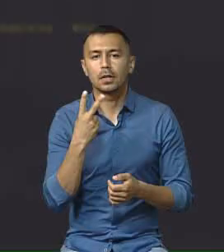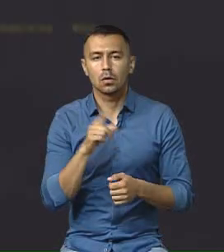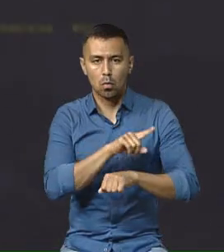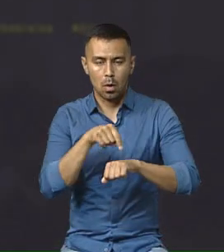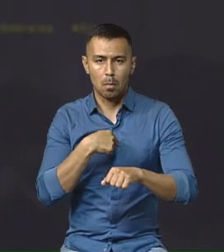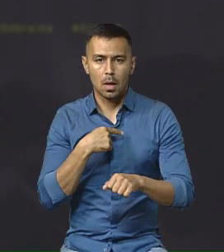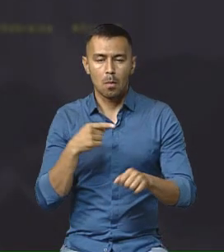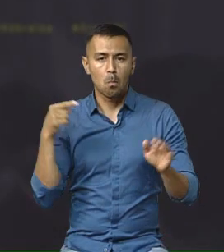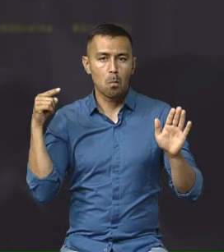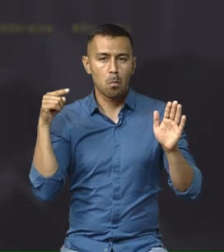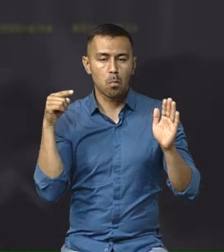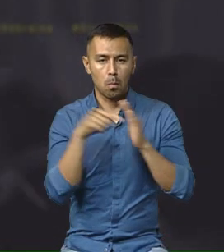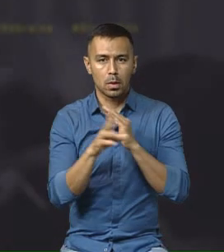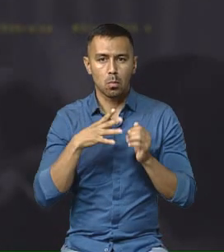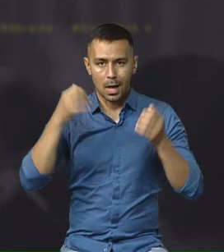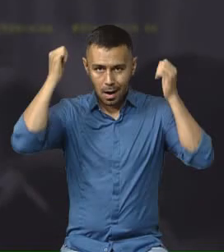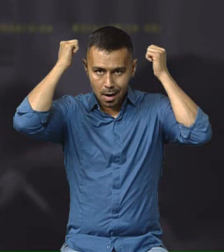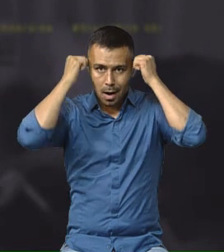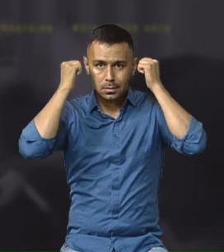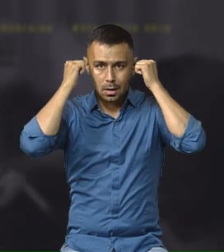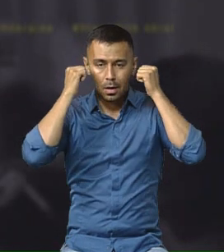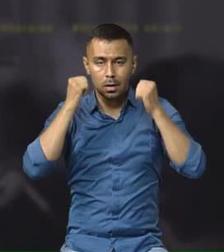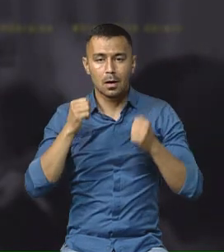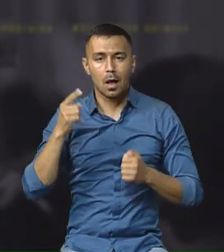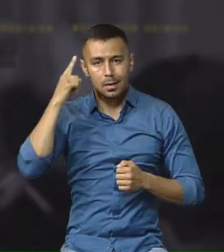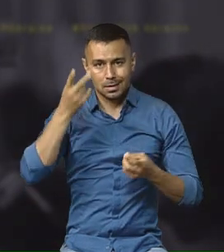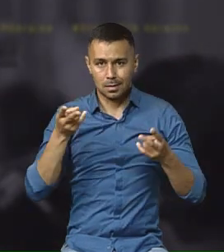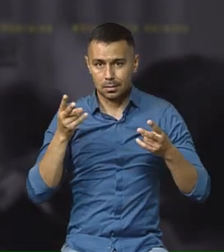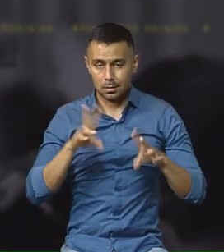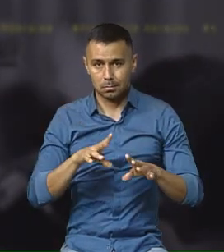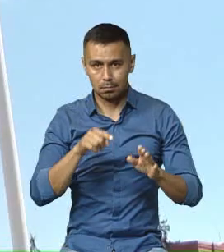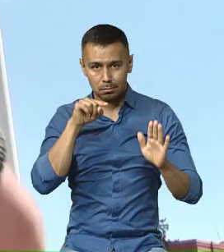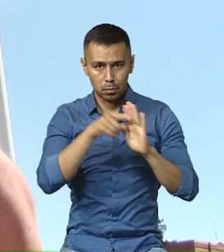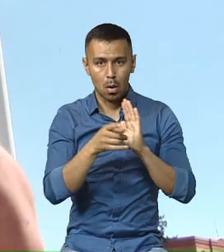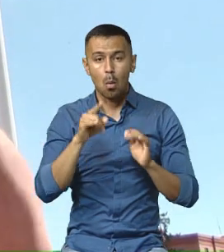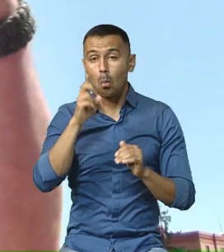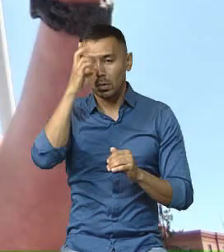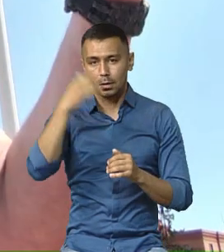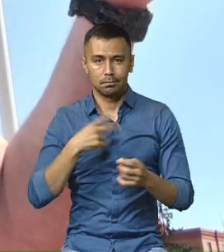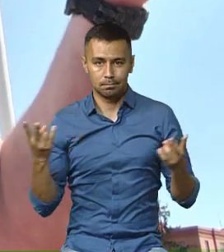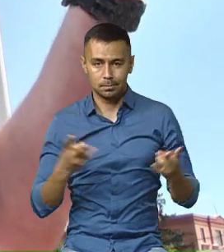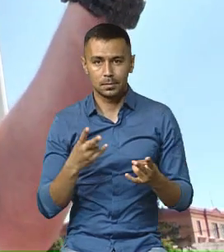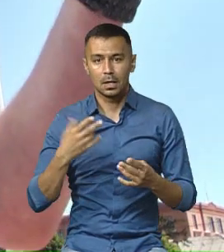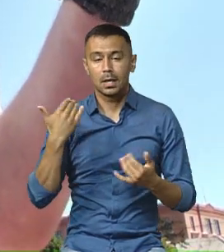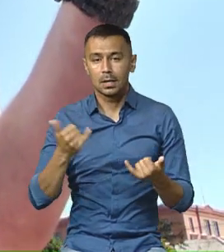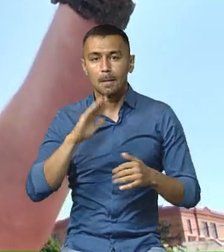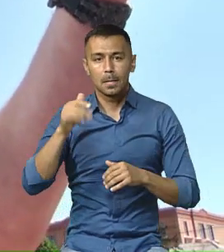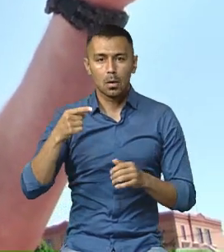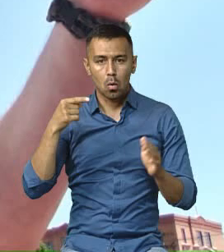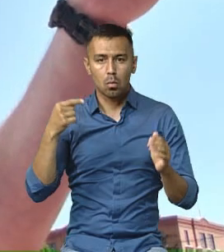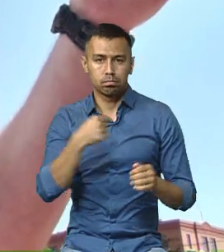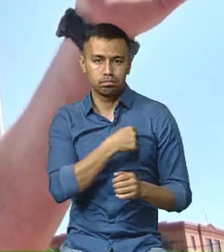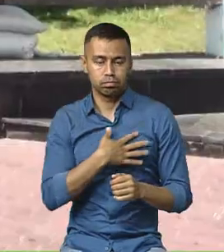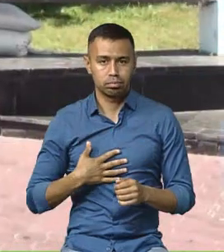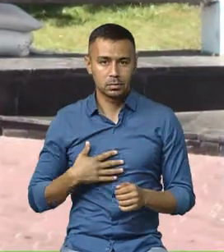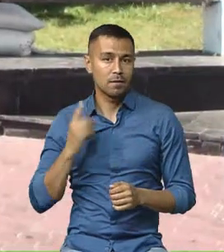пробита була каска, кусок чуба лишилося в касці, Бог сказав, що я ще треба. За словами Миколи Бондаря, нині після кульового поранення в